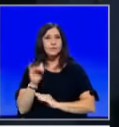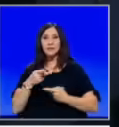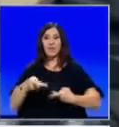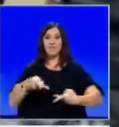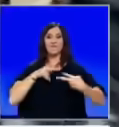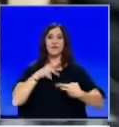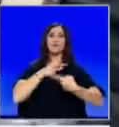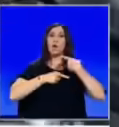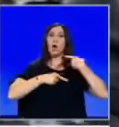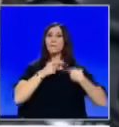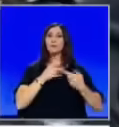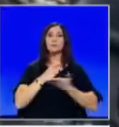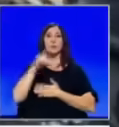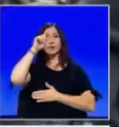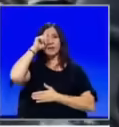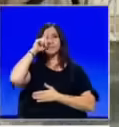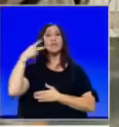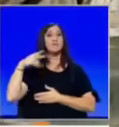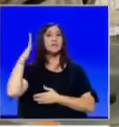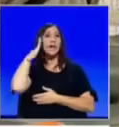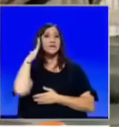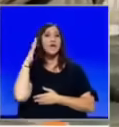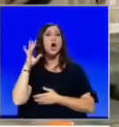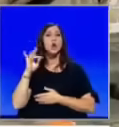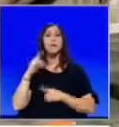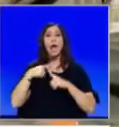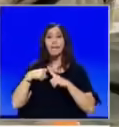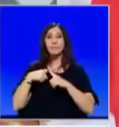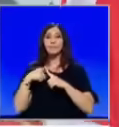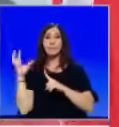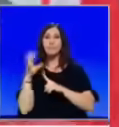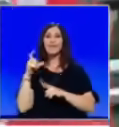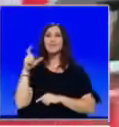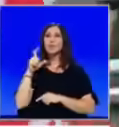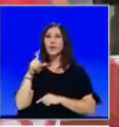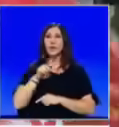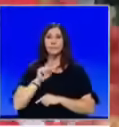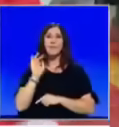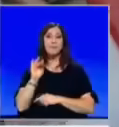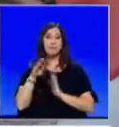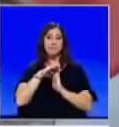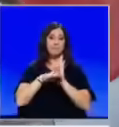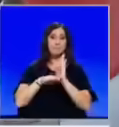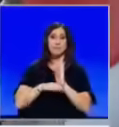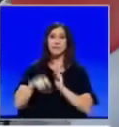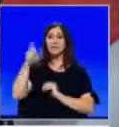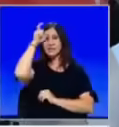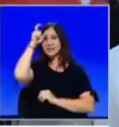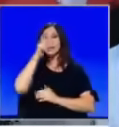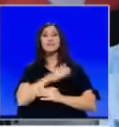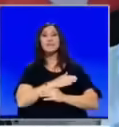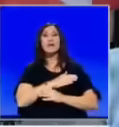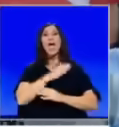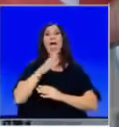върнати обратно. Според германския вице-канцлер Роберт Хабек, нападателят от Солинген не е бил в списъците с ислямски